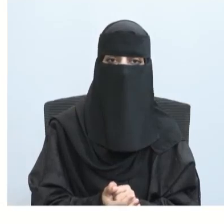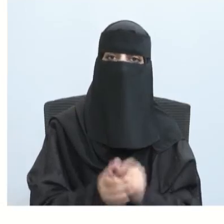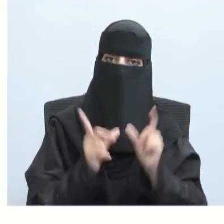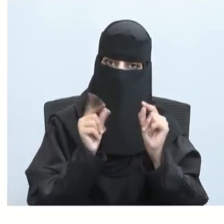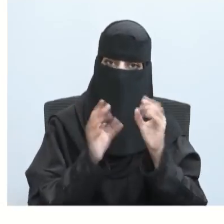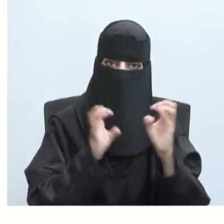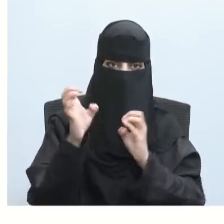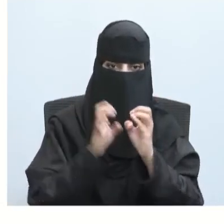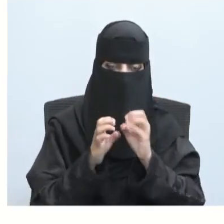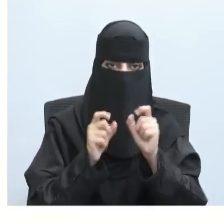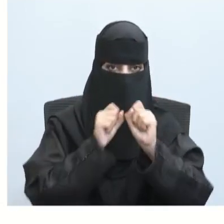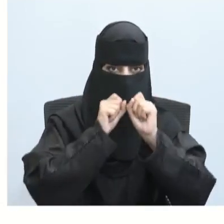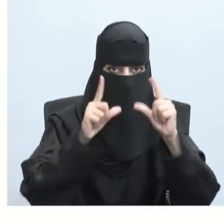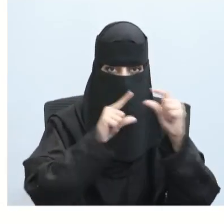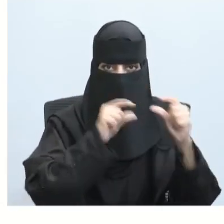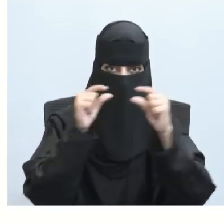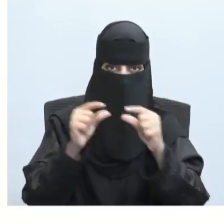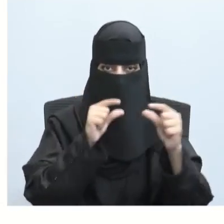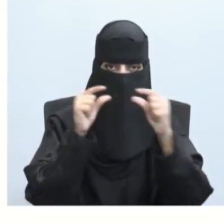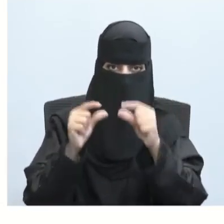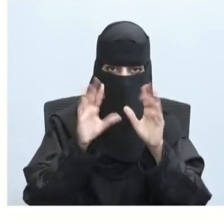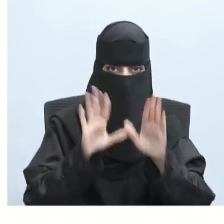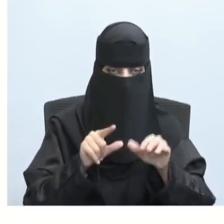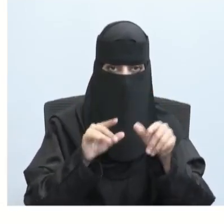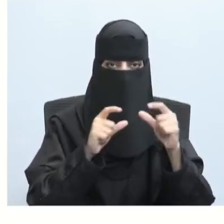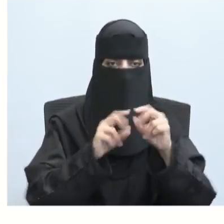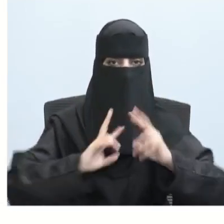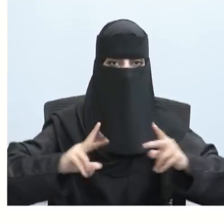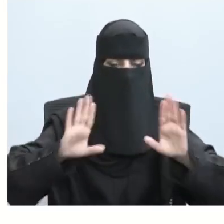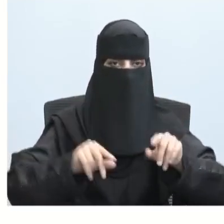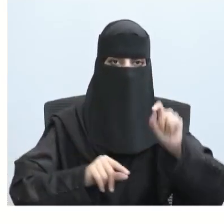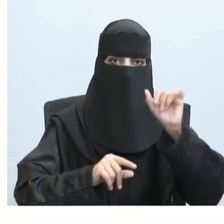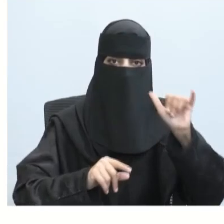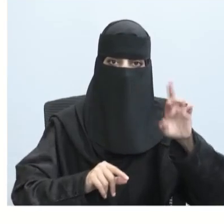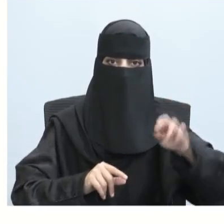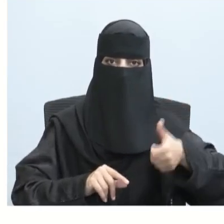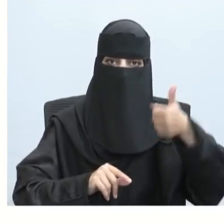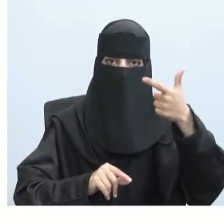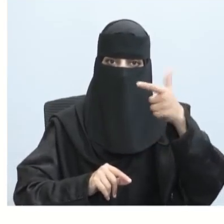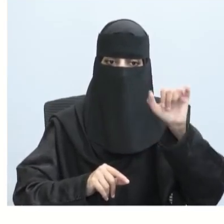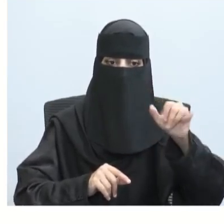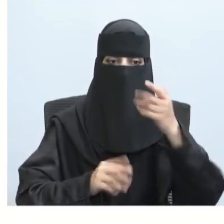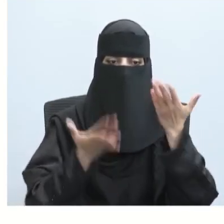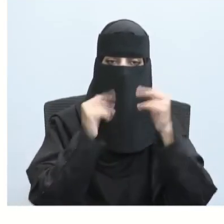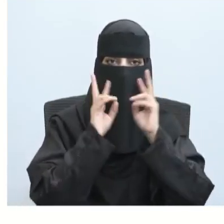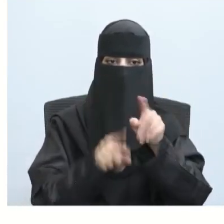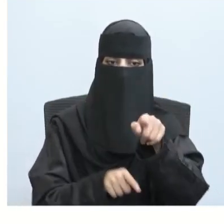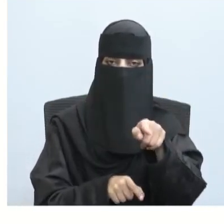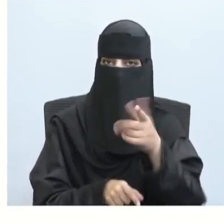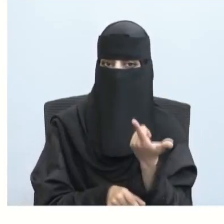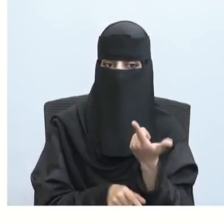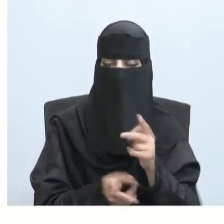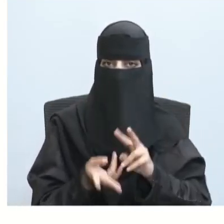احسنتم الدلائل التي تشير الى حدوث التغيرات الفيزيائيه تشاهدونها امامكم